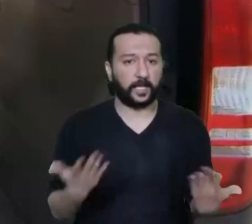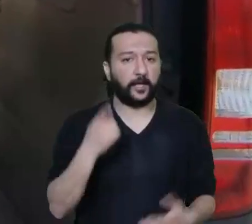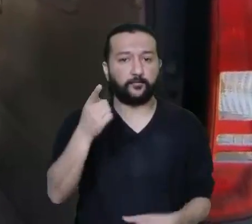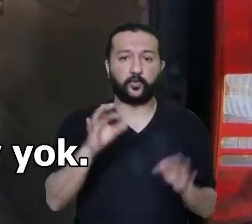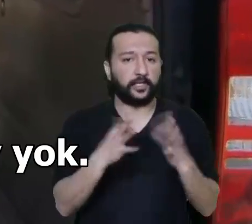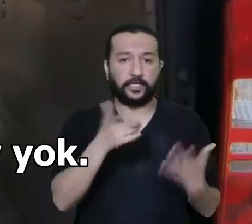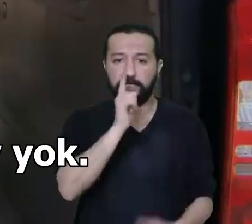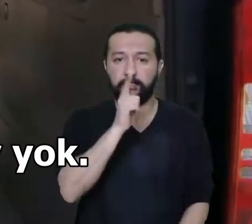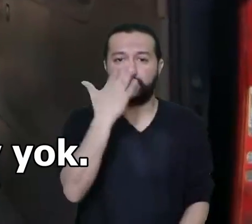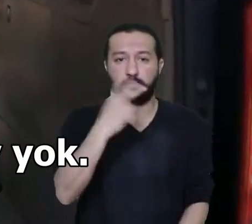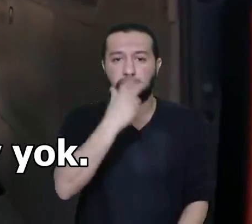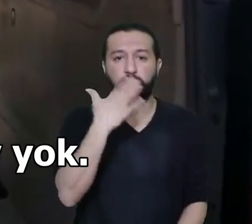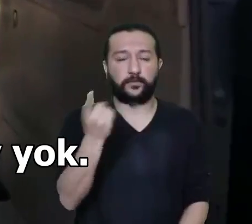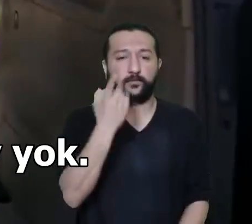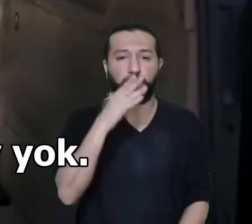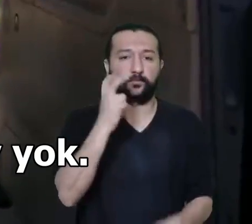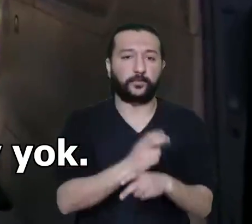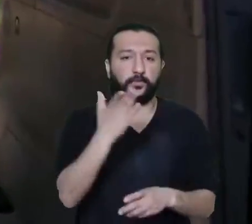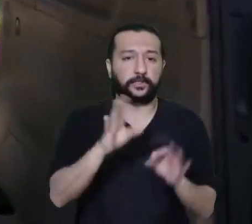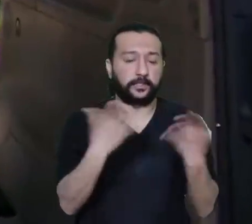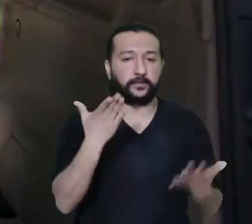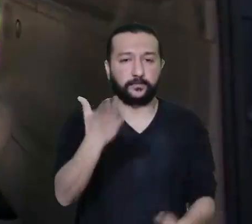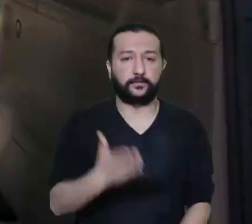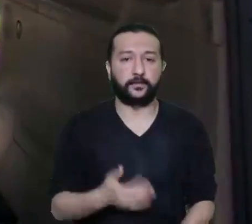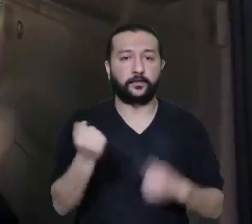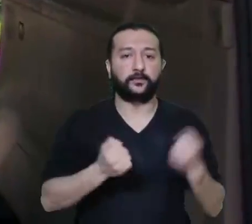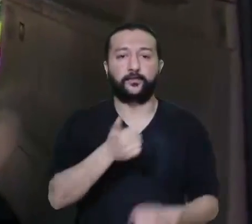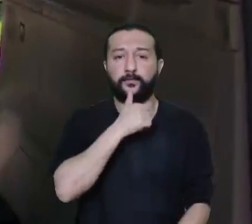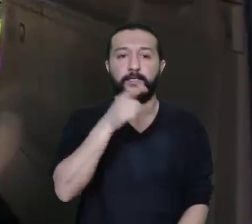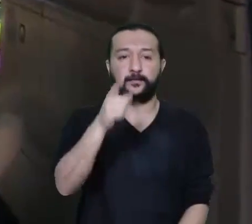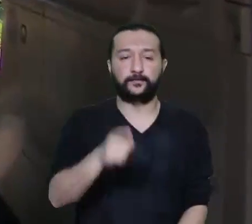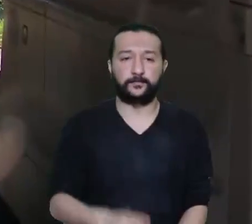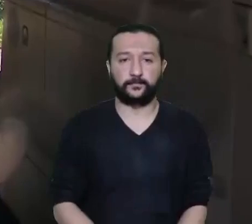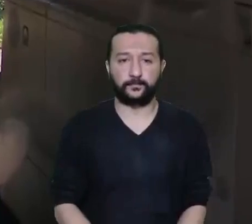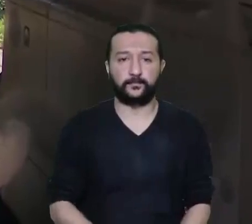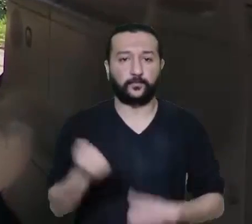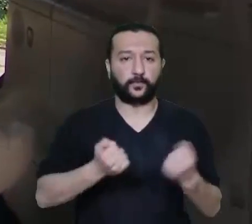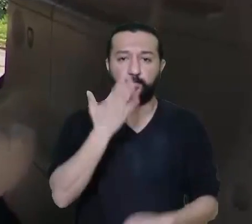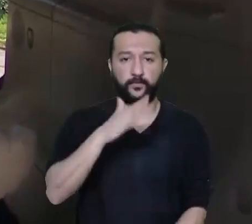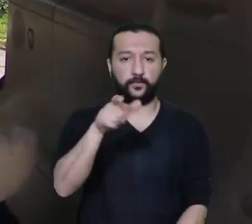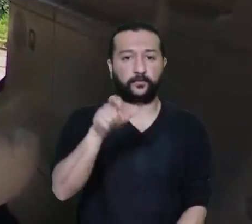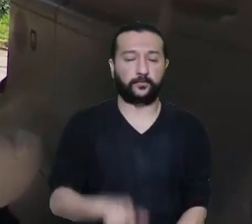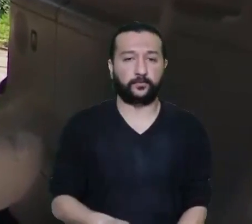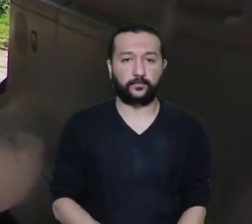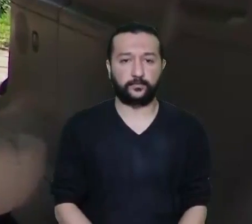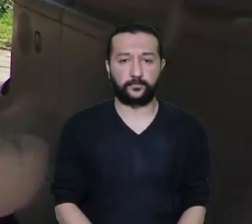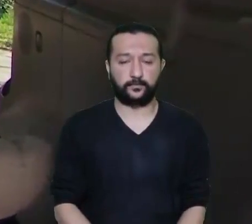Bu ne? Müzik yok, ses yok, hiçbir şey yok. Bu ne şimdi? Şoför bey! Şoför de yok.